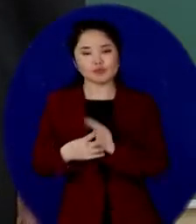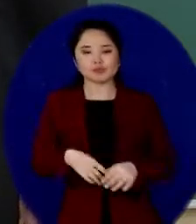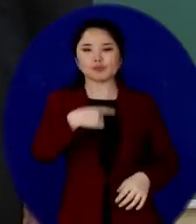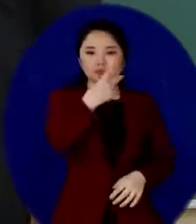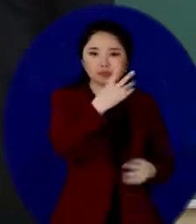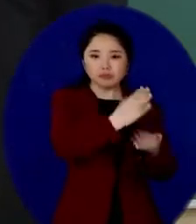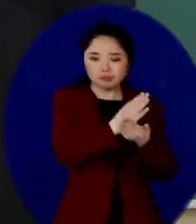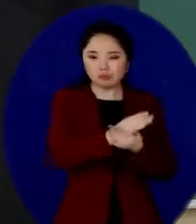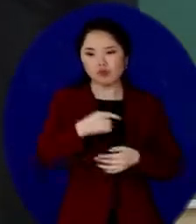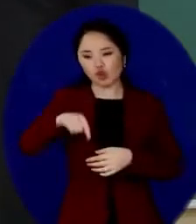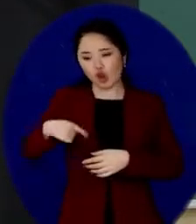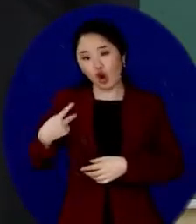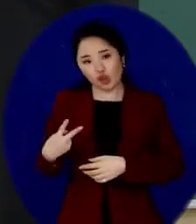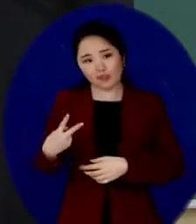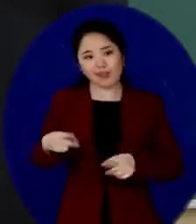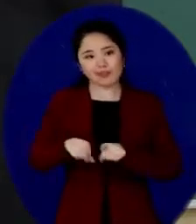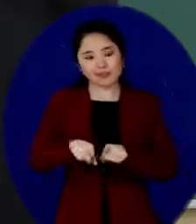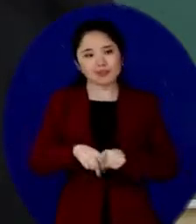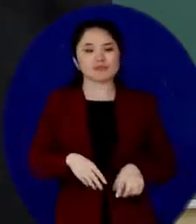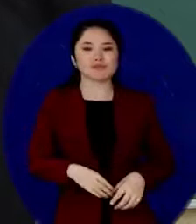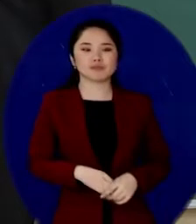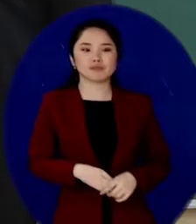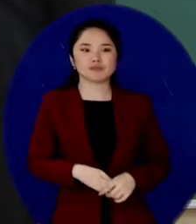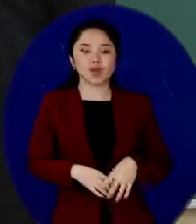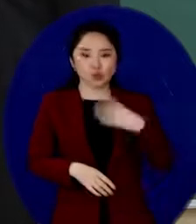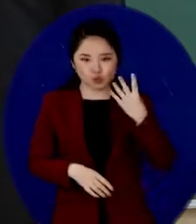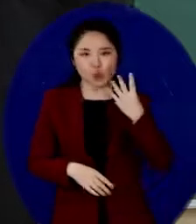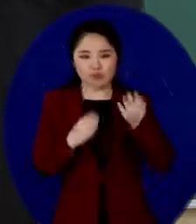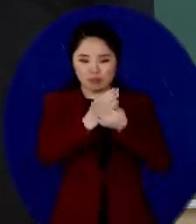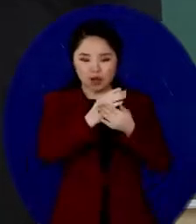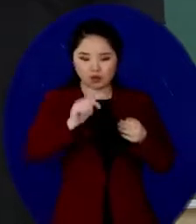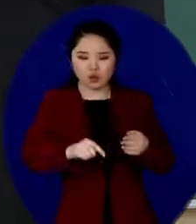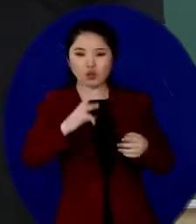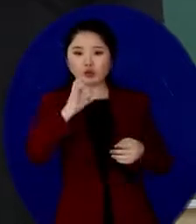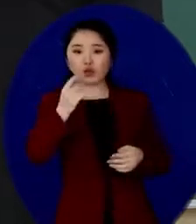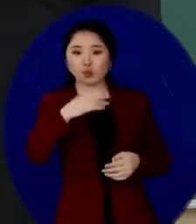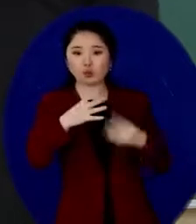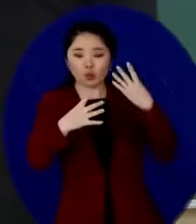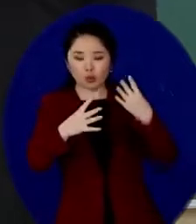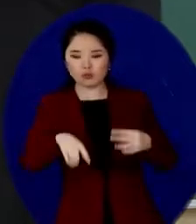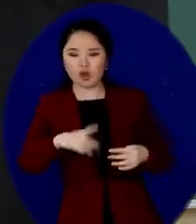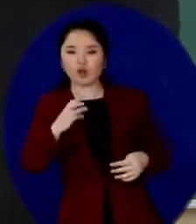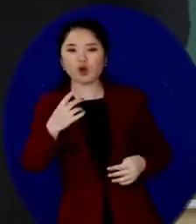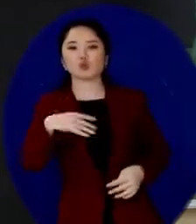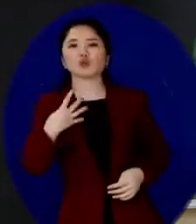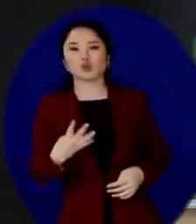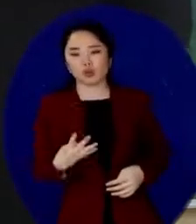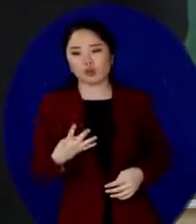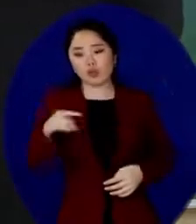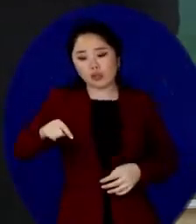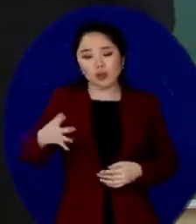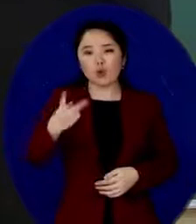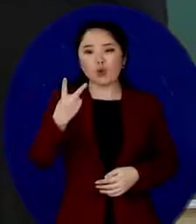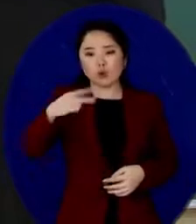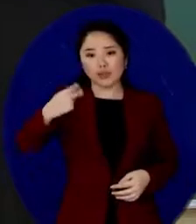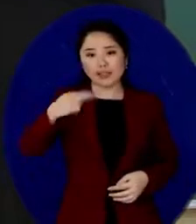2 хуваагч байсан, энд бас 2 хуваагч байна. 4 ногдор, 4 бас ногдор. Энд